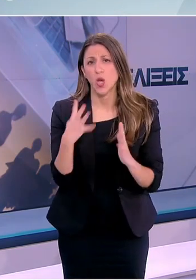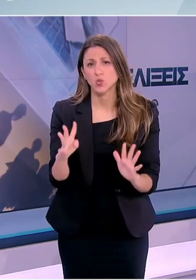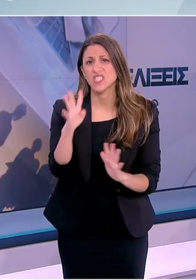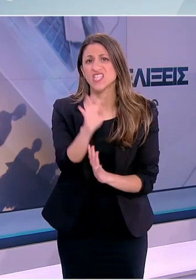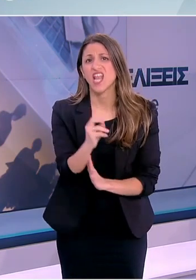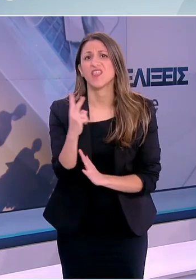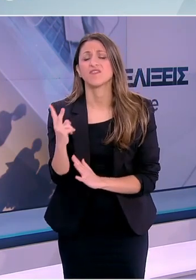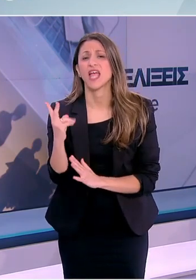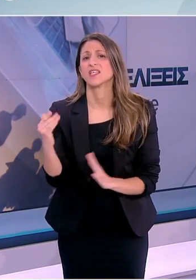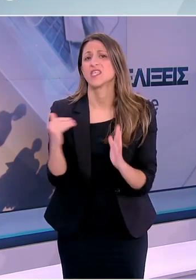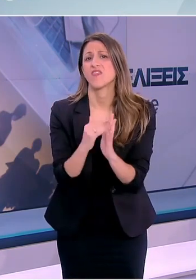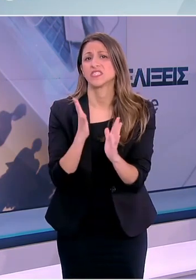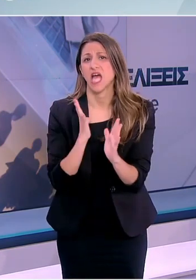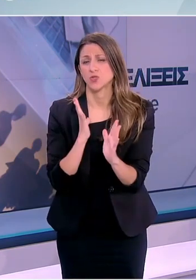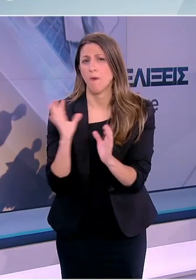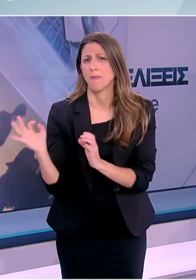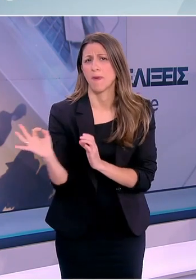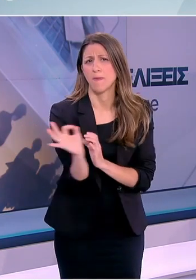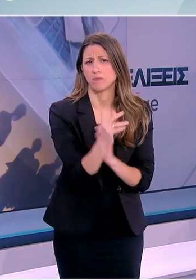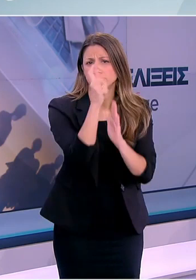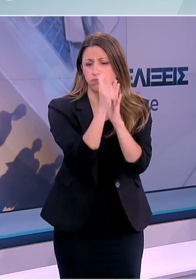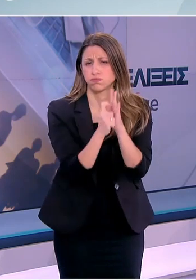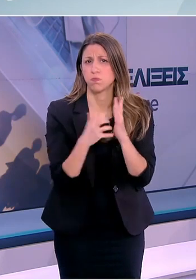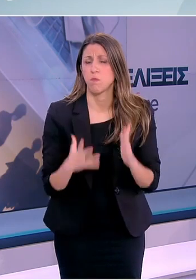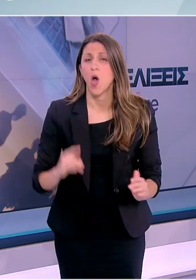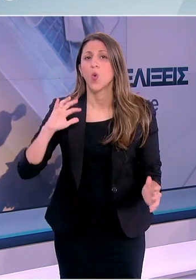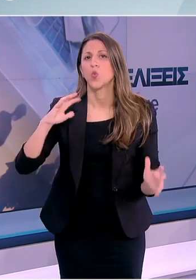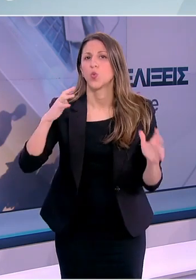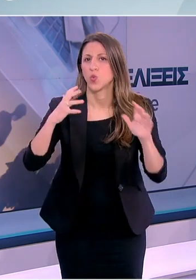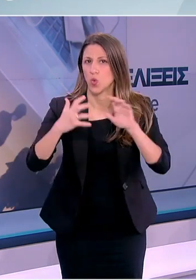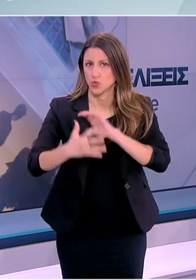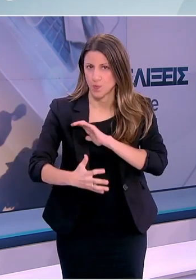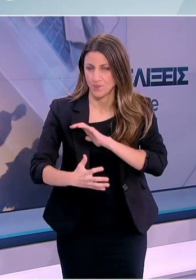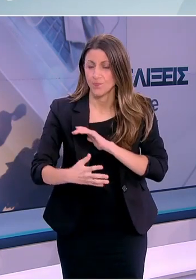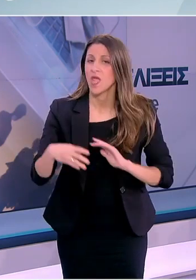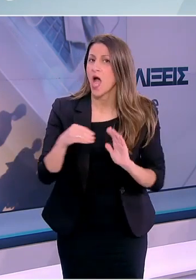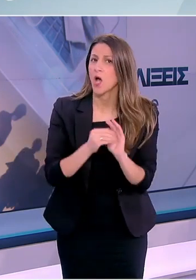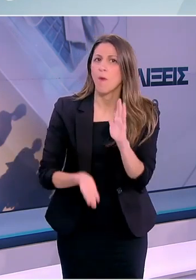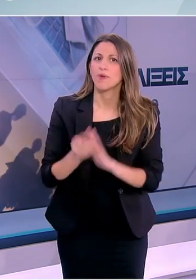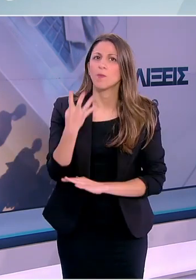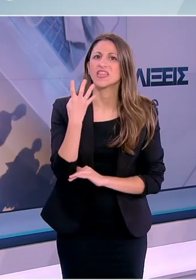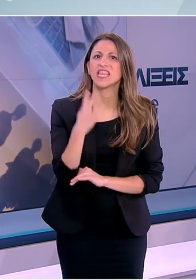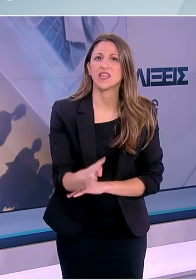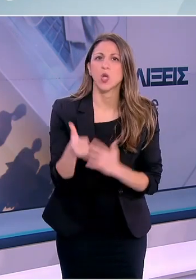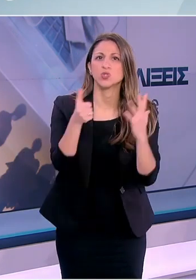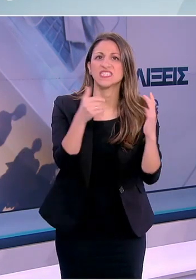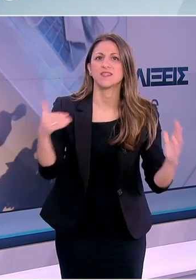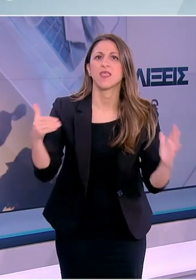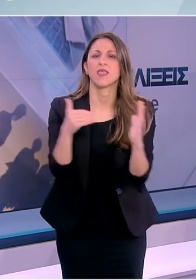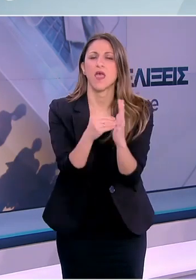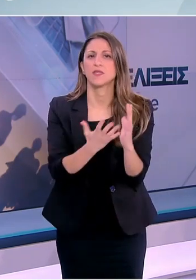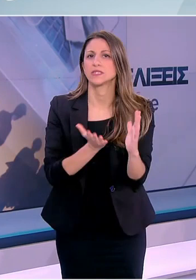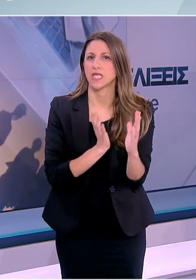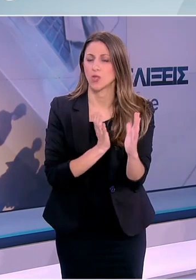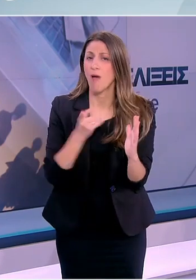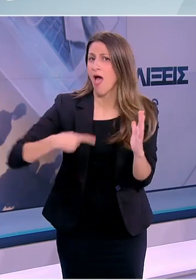κορονοϊού έχουν καταγραφεί σε όλο τον κόσμο, αλλά και περισσότεροι από 460.000 συνάνθρωποι